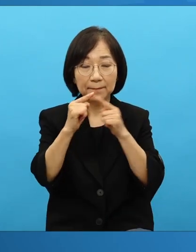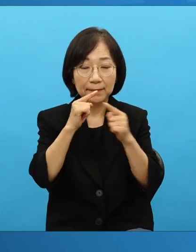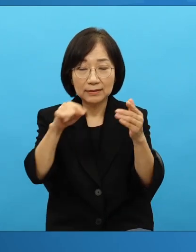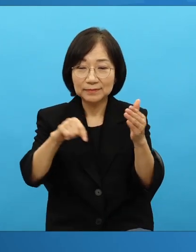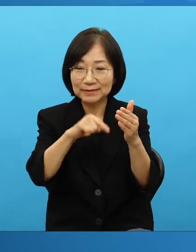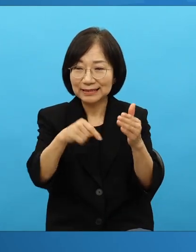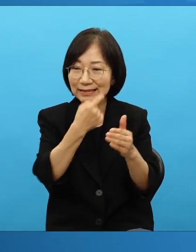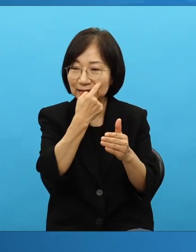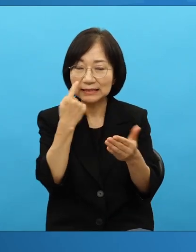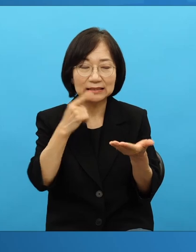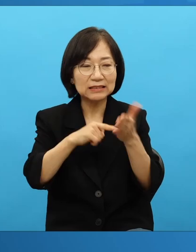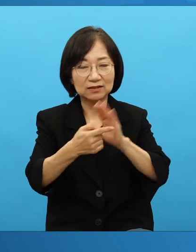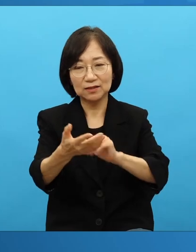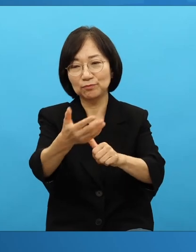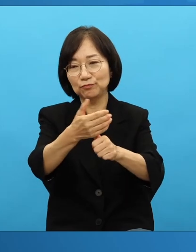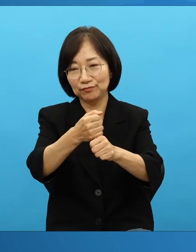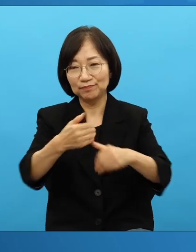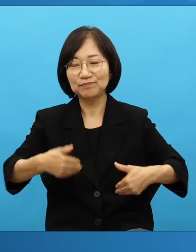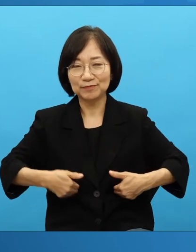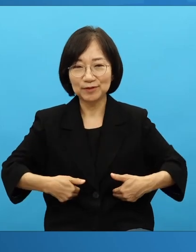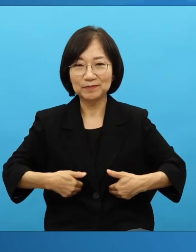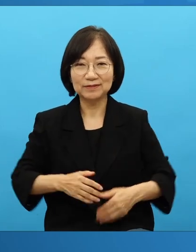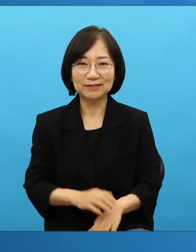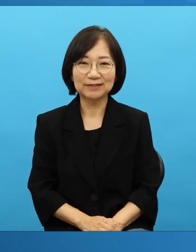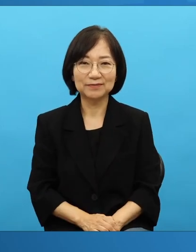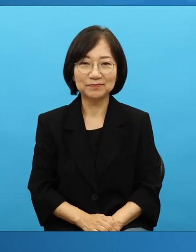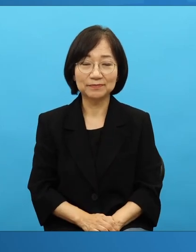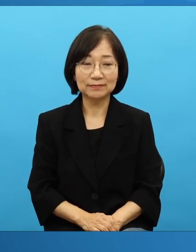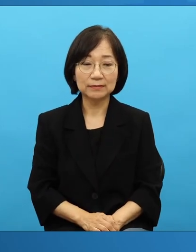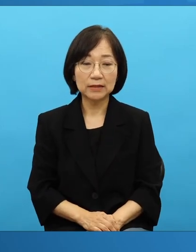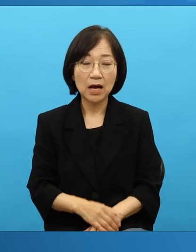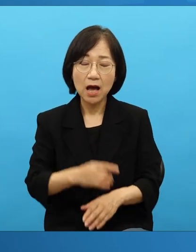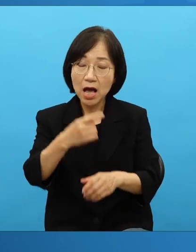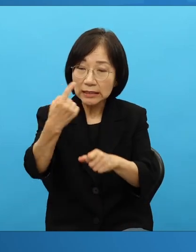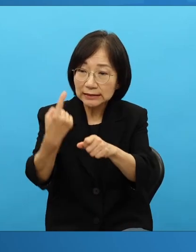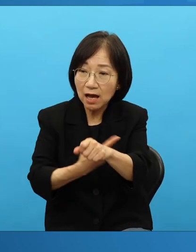也就是说，一下子持定住这些证据。 그럼 어떤 응답도 기다리지 마세요. 여러분 수준에 이제 오니까 그렇잖아요.